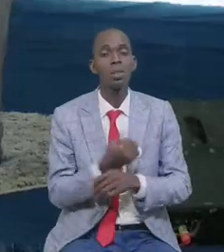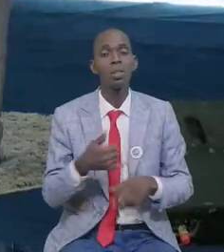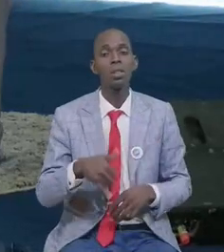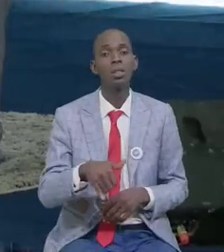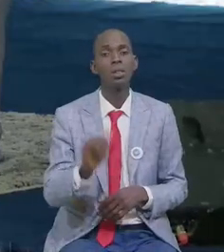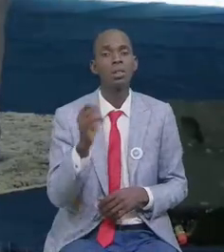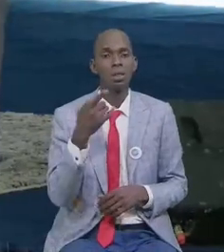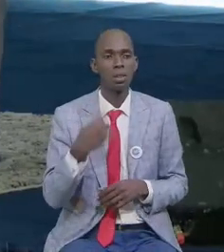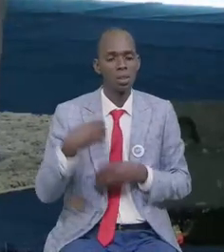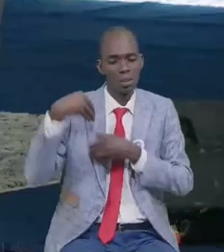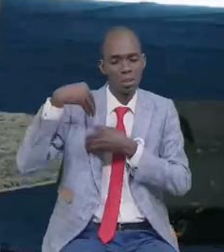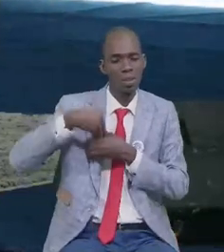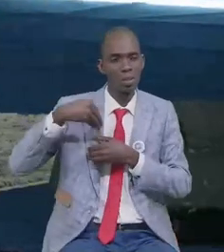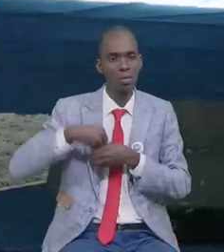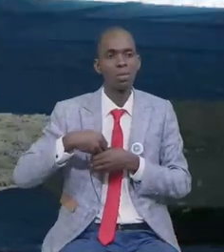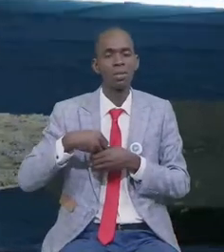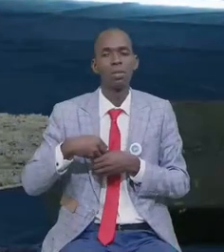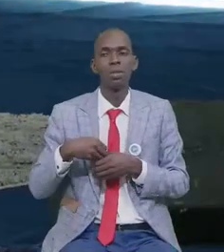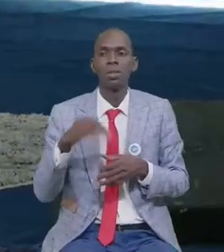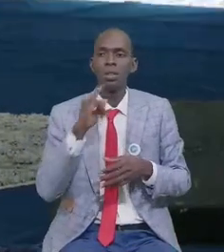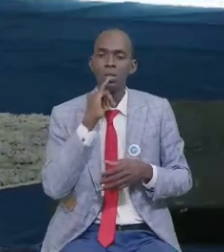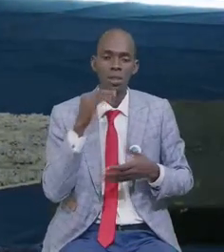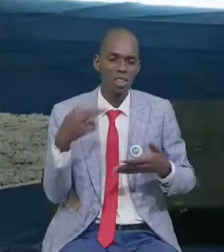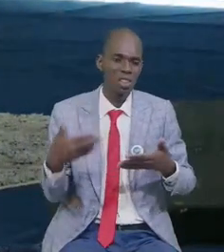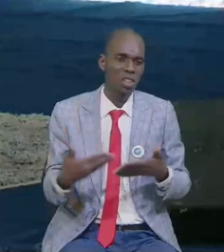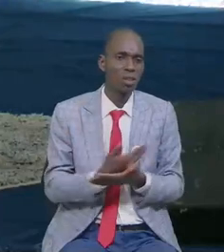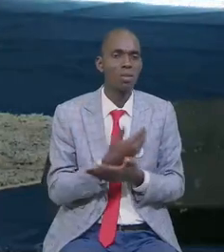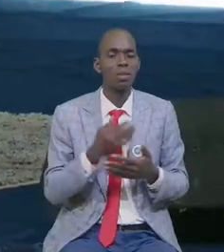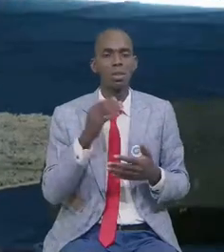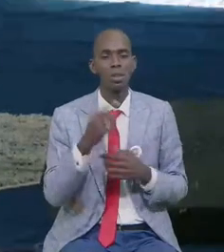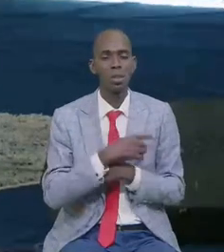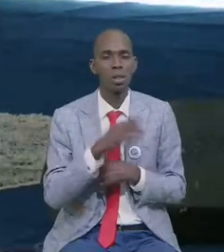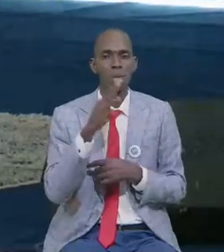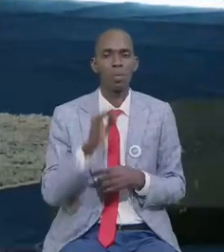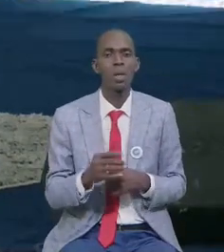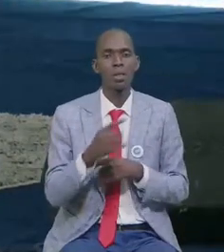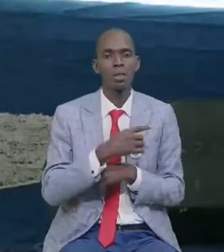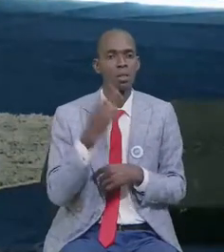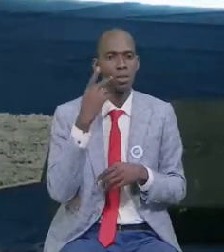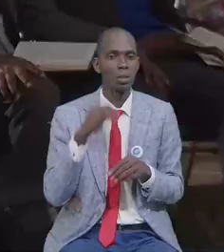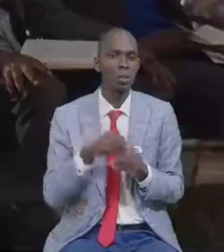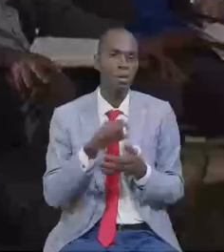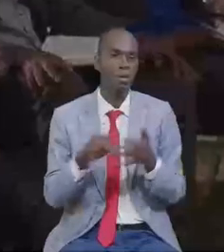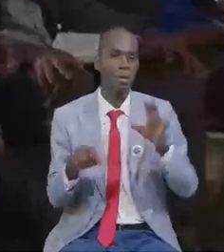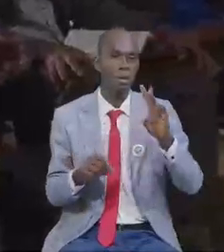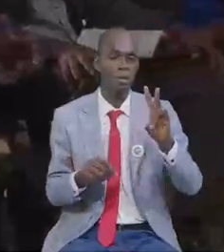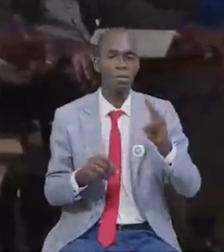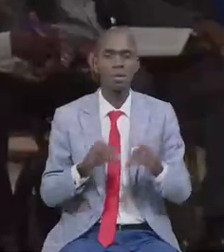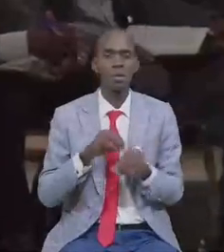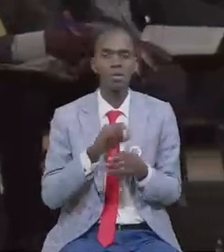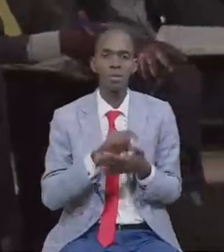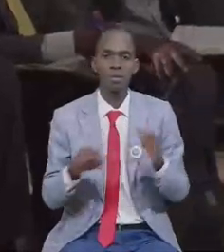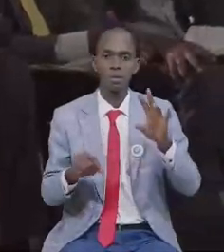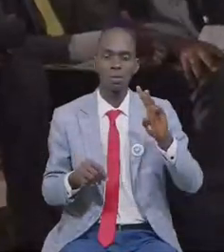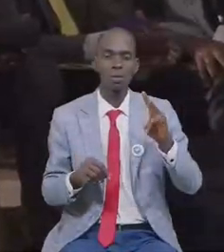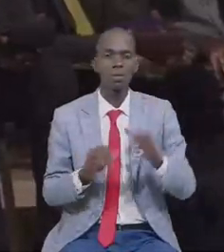homme intérieur se renouvelle de jour en jour. Verset 17. Verset 17.